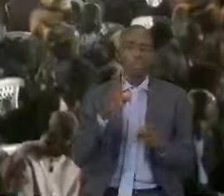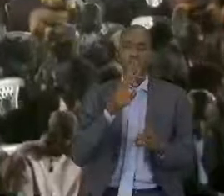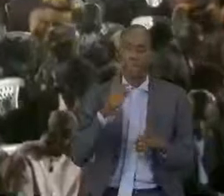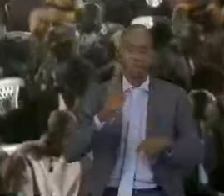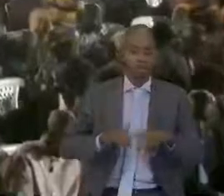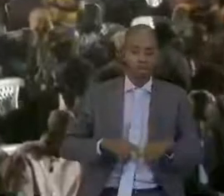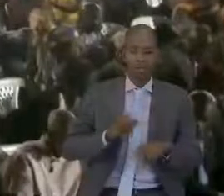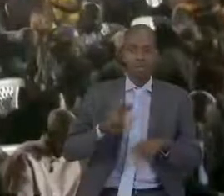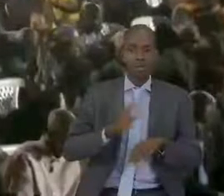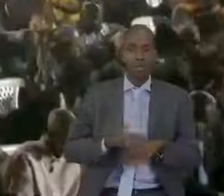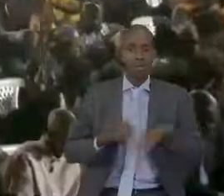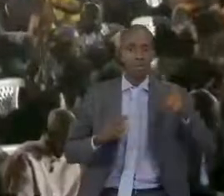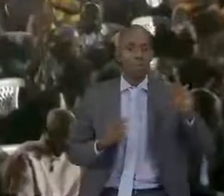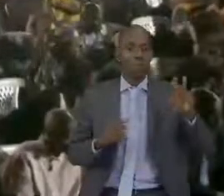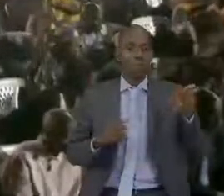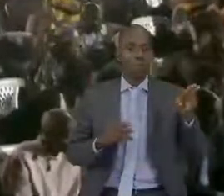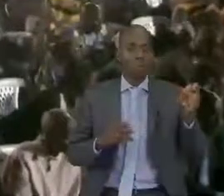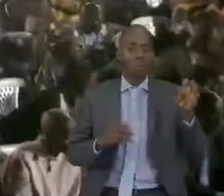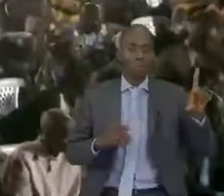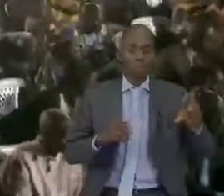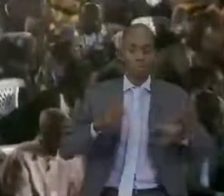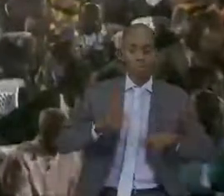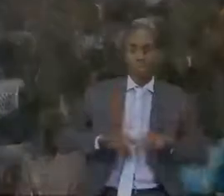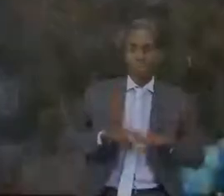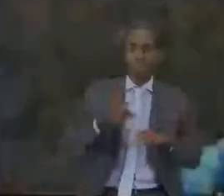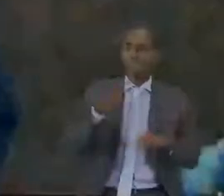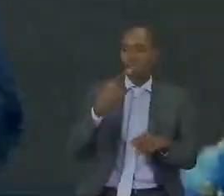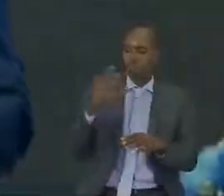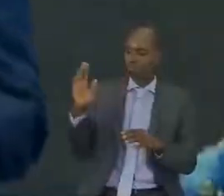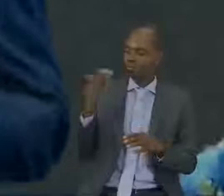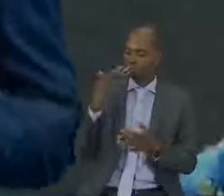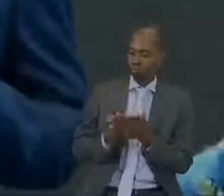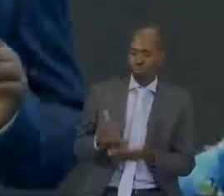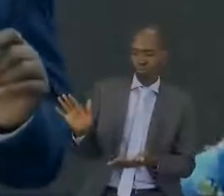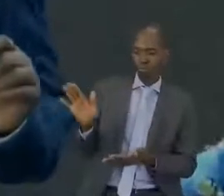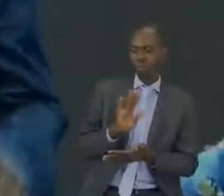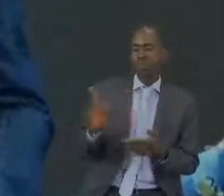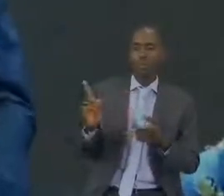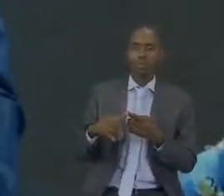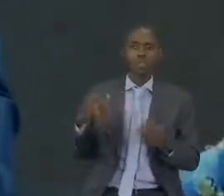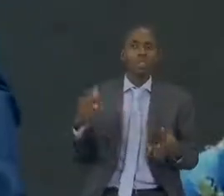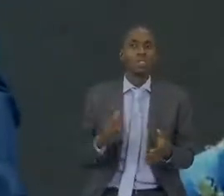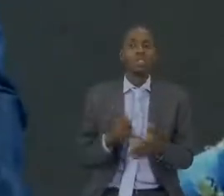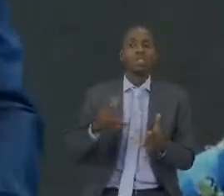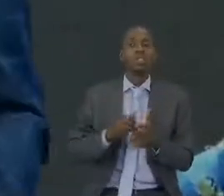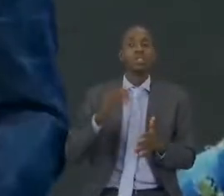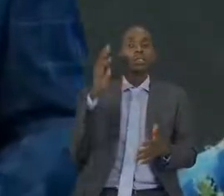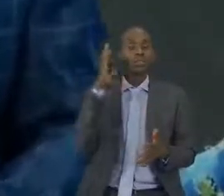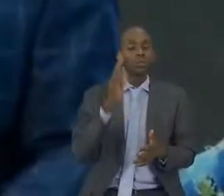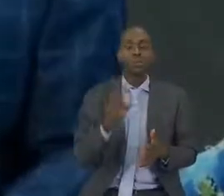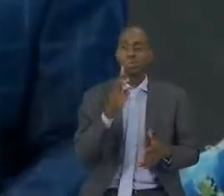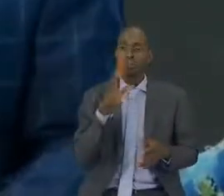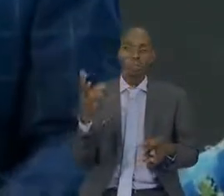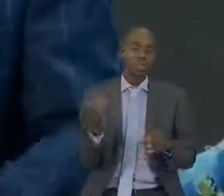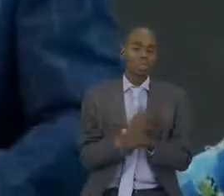roulant. Dites au revoir à votre fauteuil roulant. Ce serait antique. Ils vont amener ça dans un